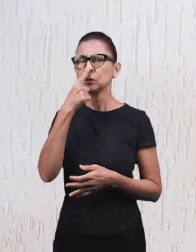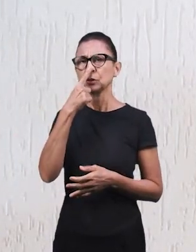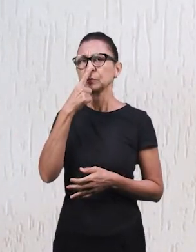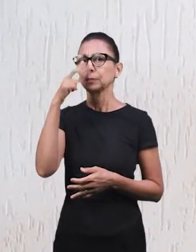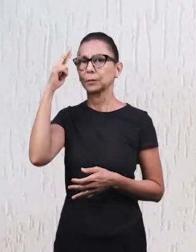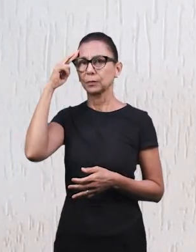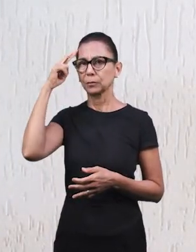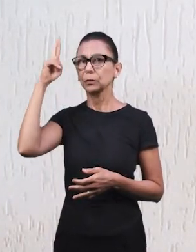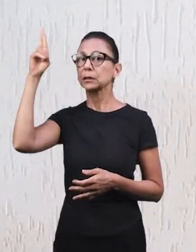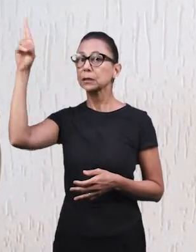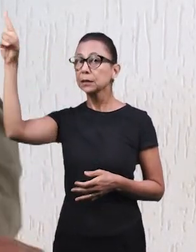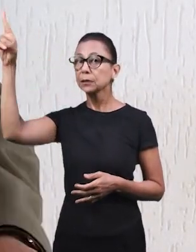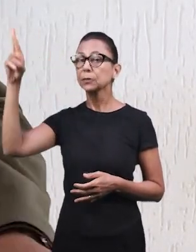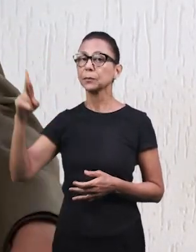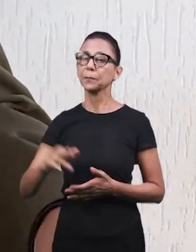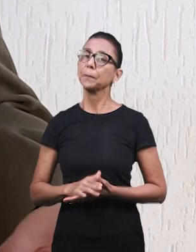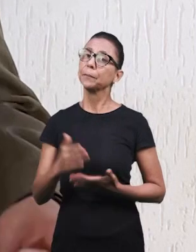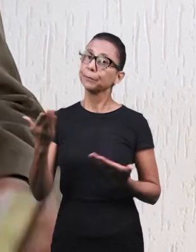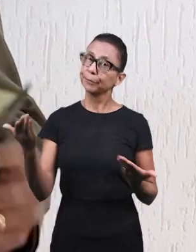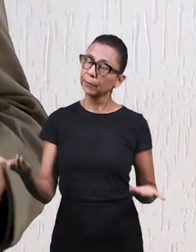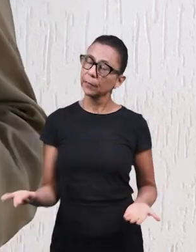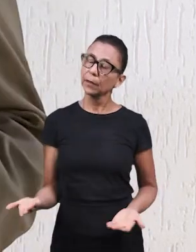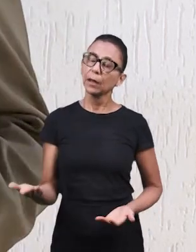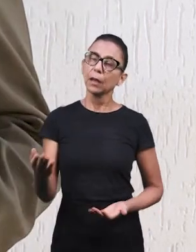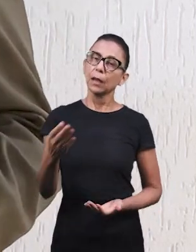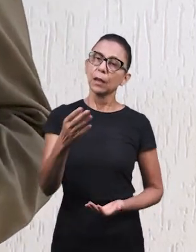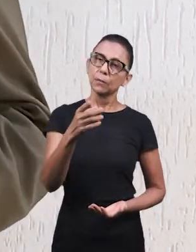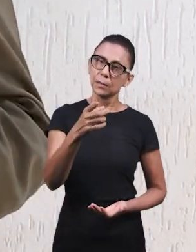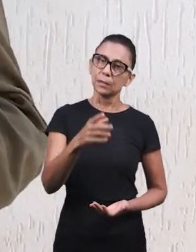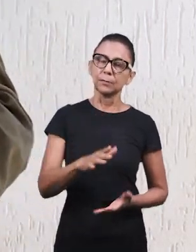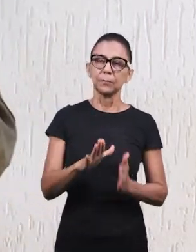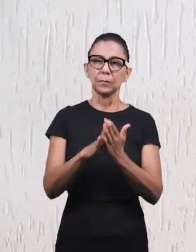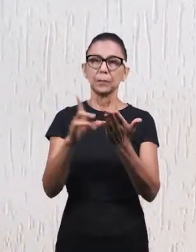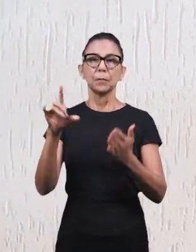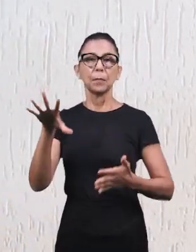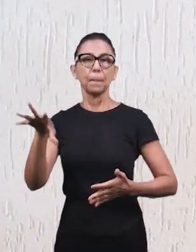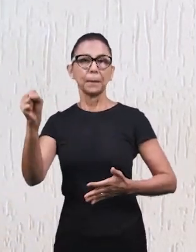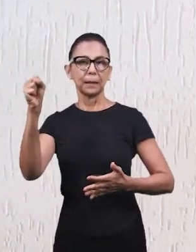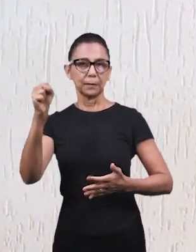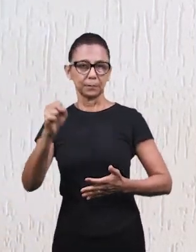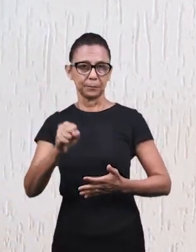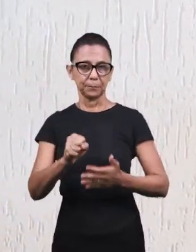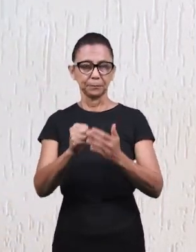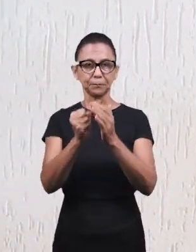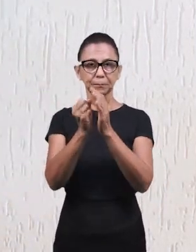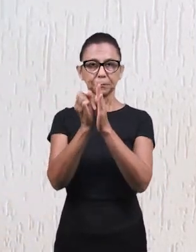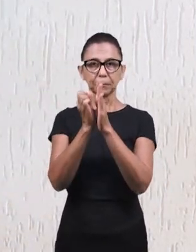переживания с Господом. Возьмите свои Библии,